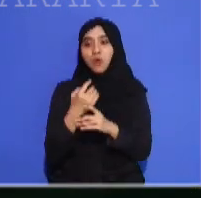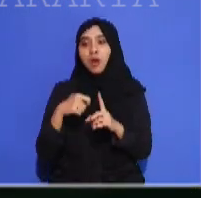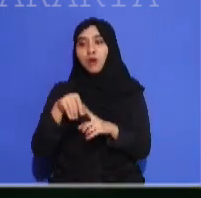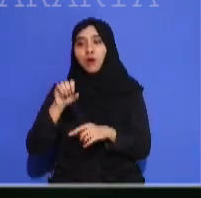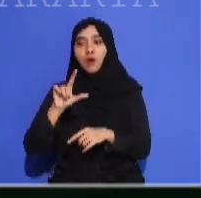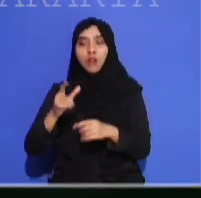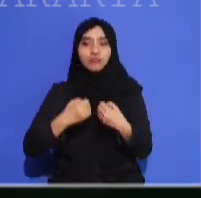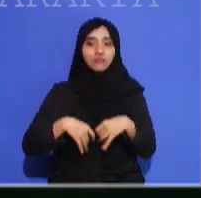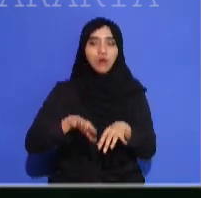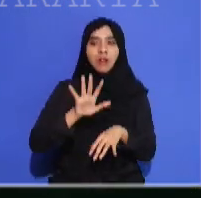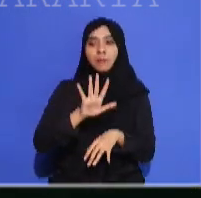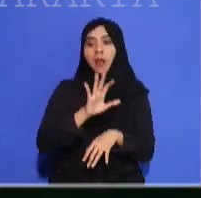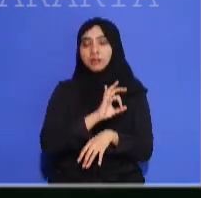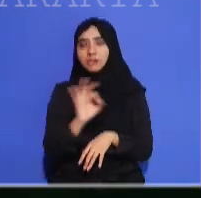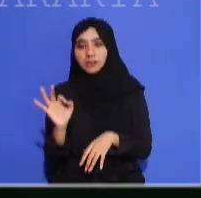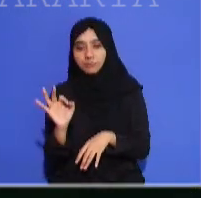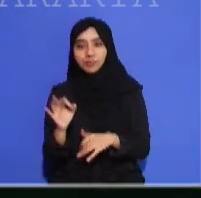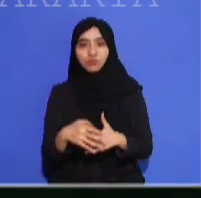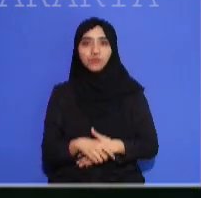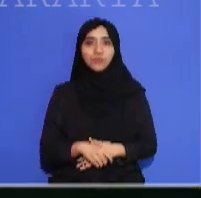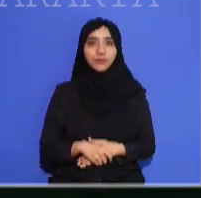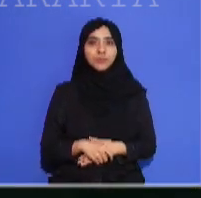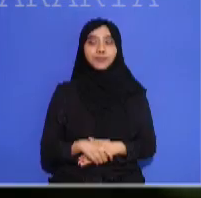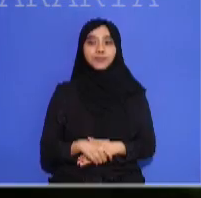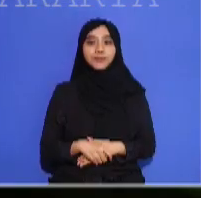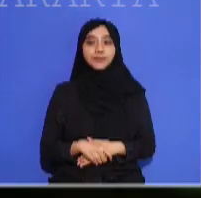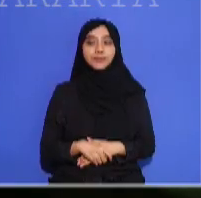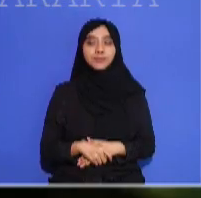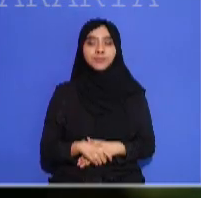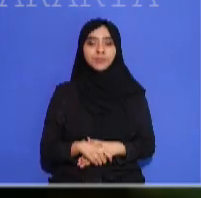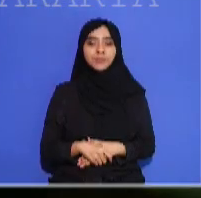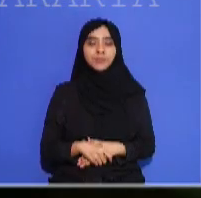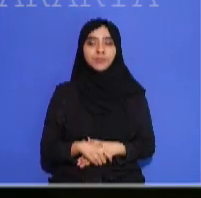gangsal ewu rupiah. Mekaten Hendri Saputra lan Abdul Rohim Asung Palapuran.